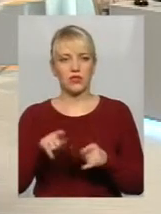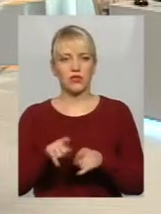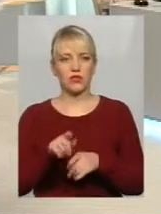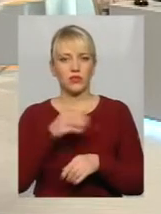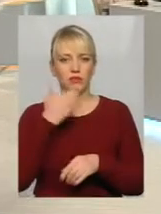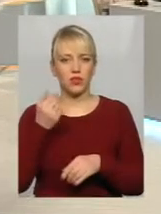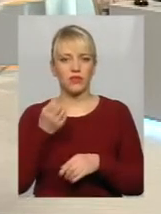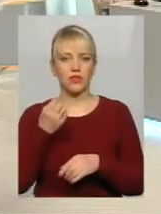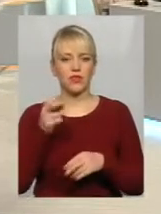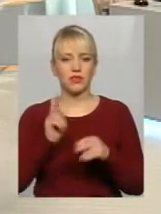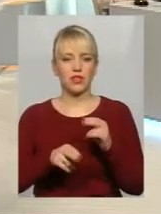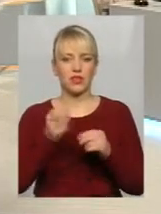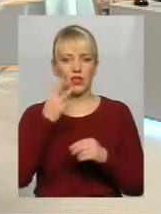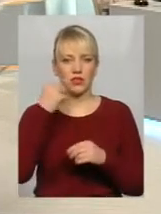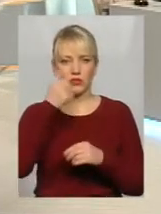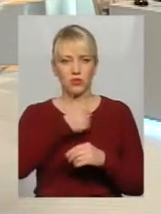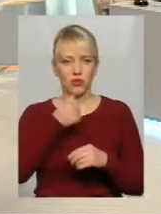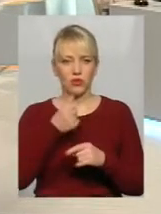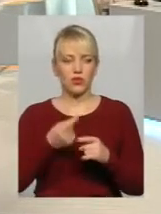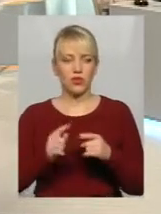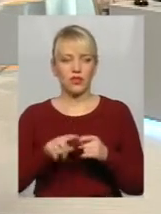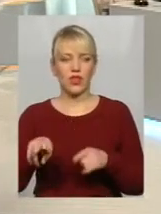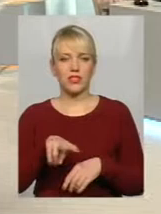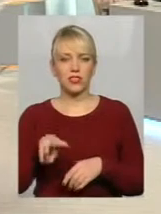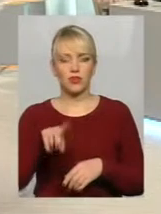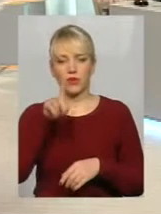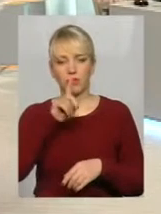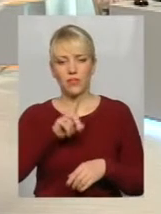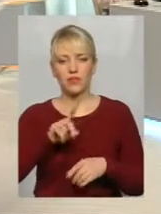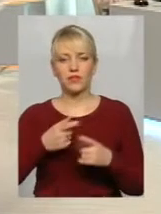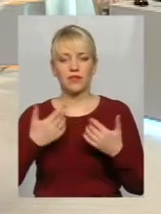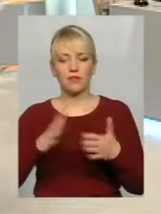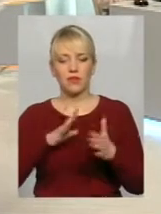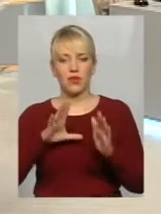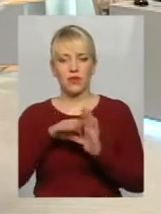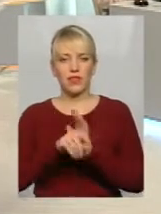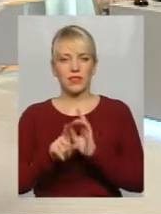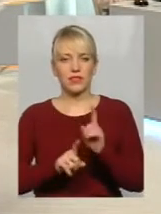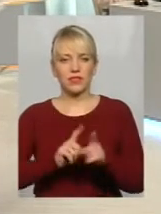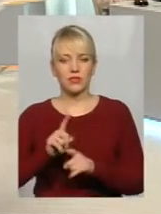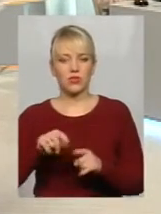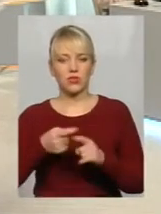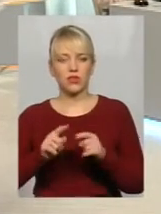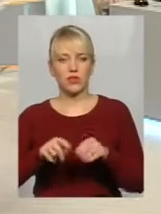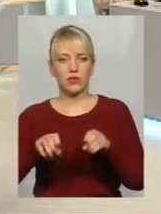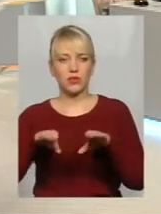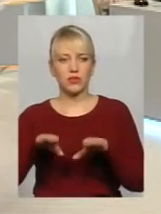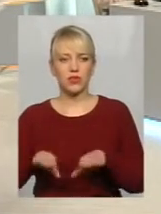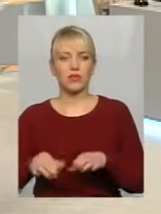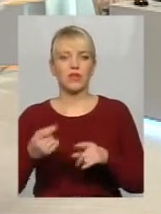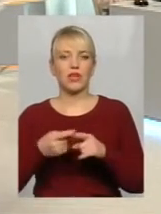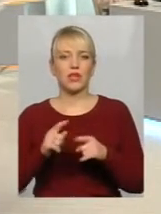кінці 13-го року, це буде з листопаді місяці 13-го року, були внесені зміни до цієї постанови, і